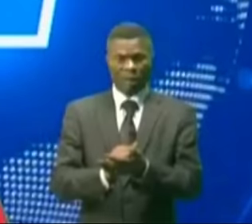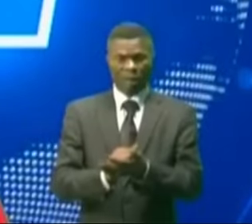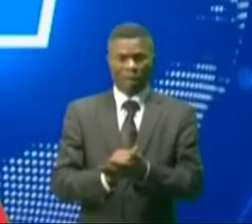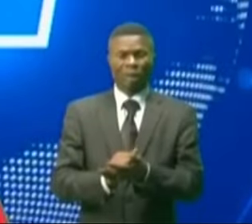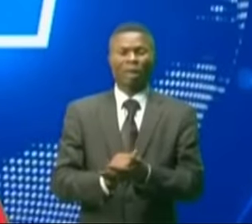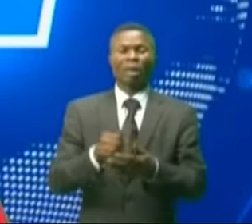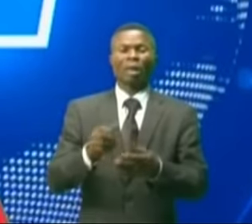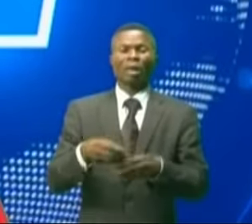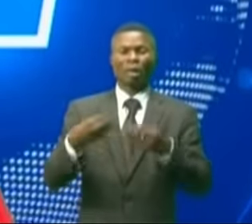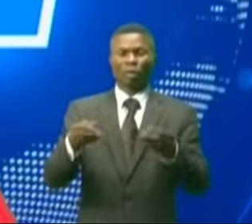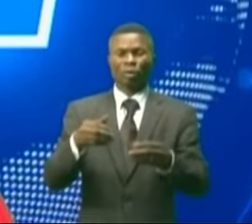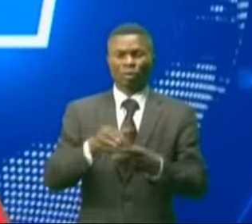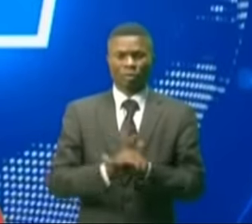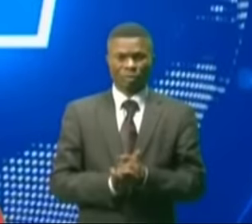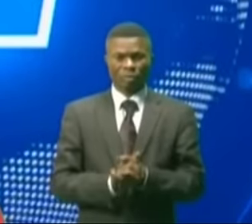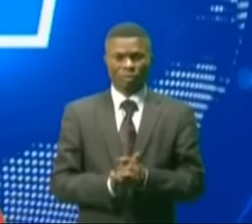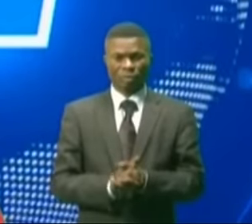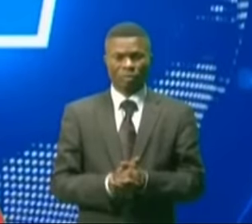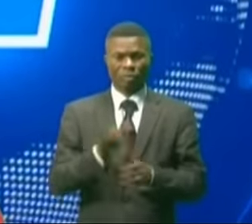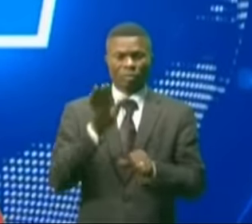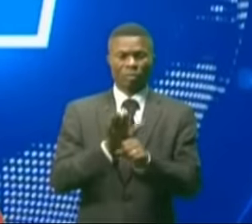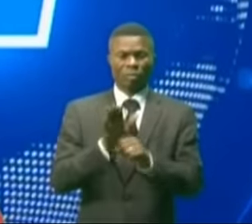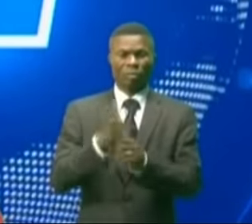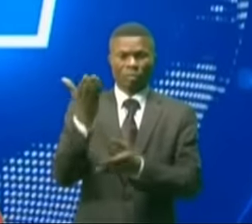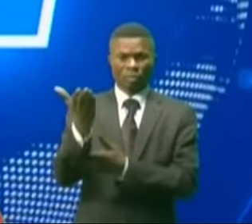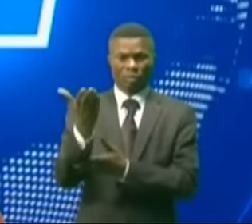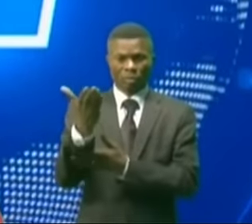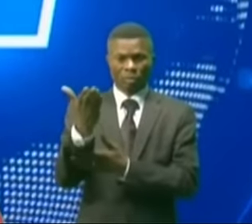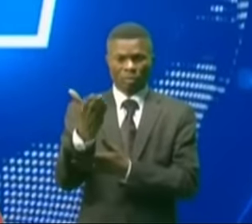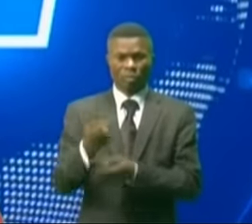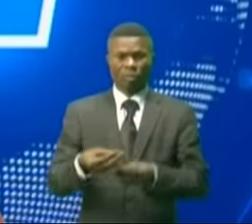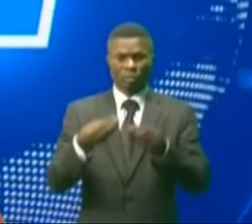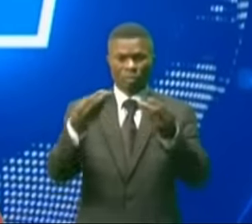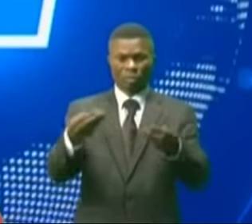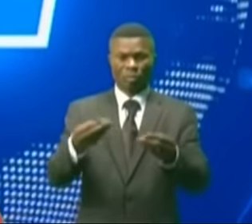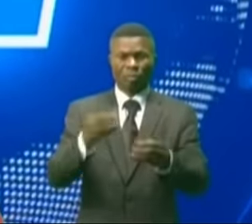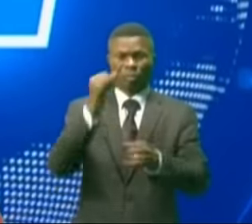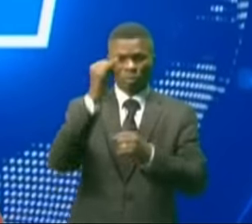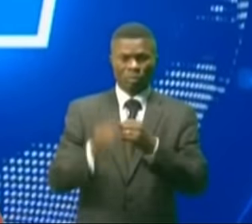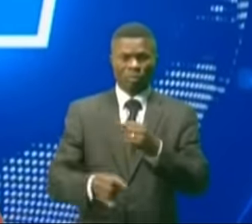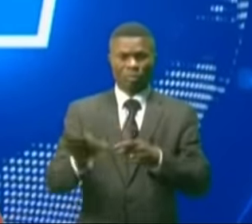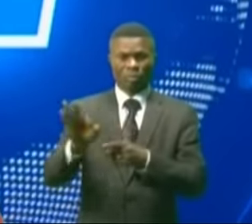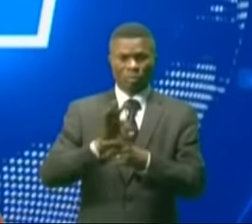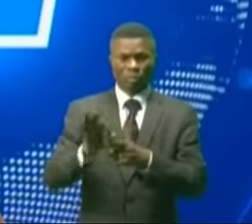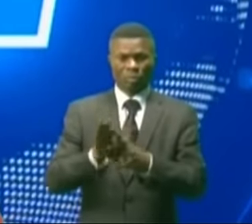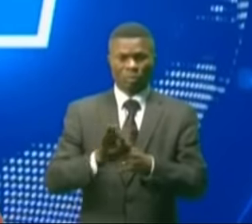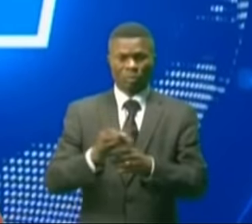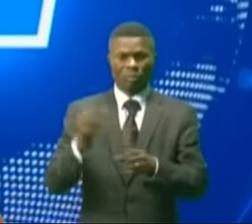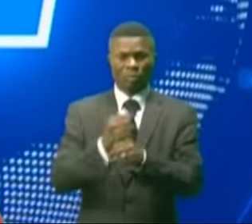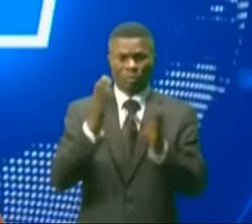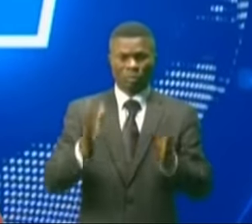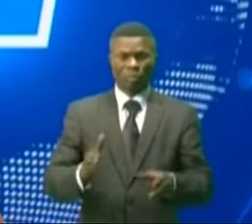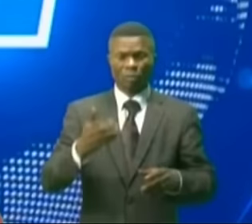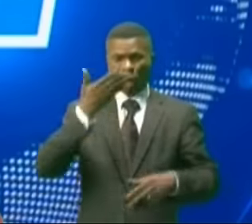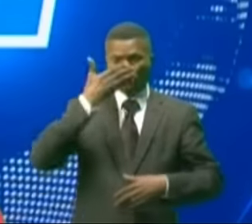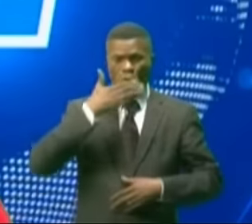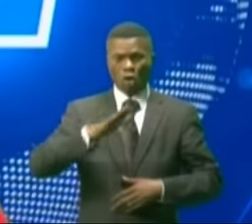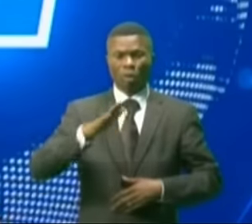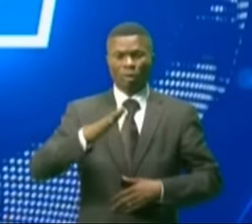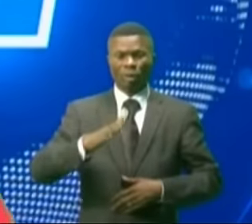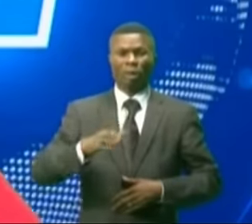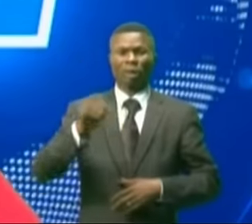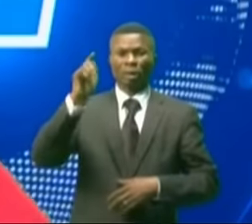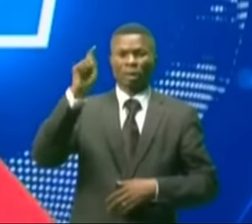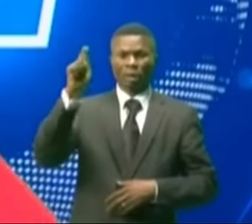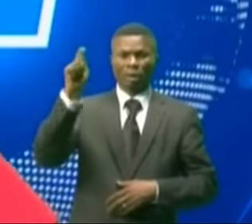province. Plusieurs recommandations ont été formulées à l'issue de l'atelier des prestataires de santé de la Tchopo sur